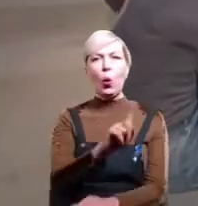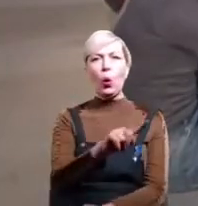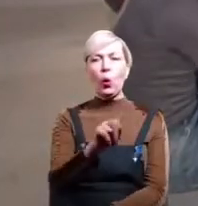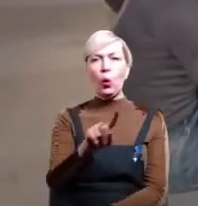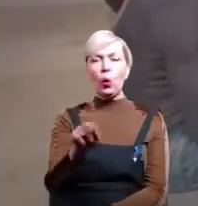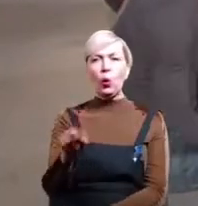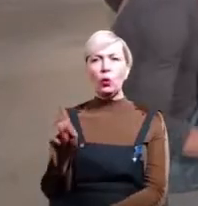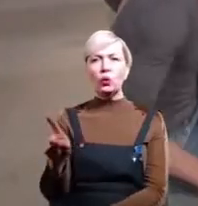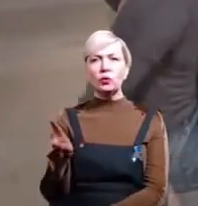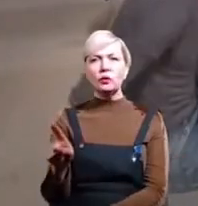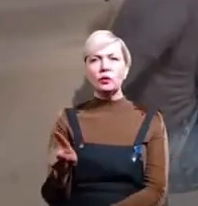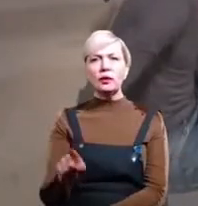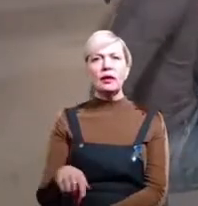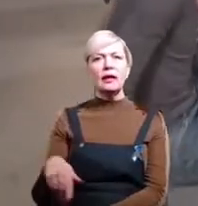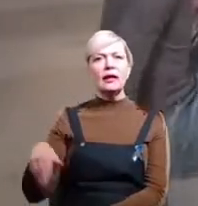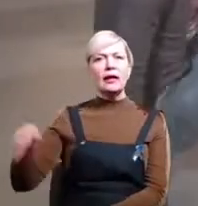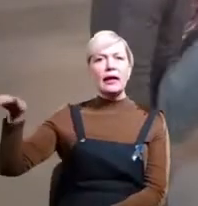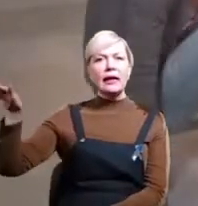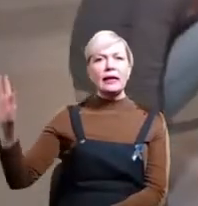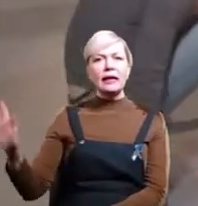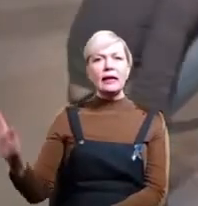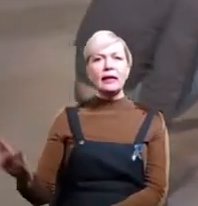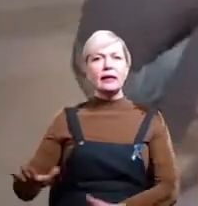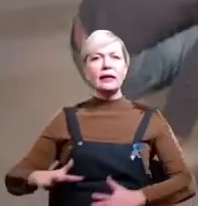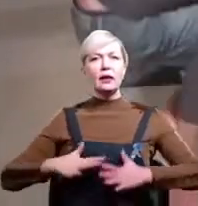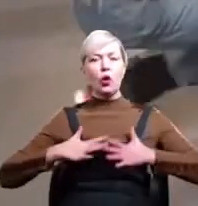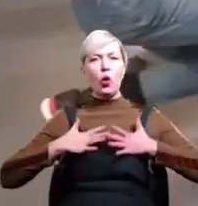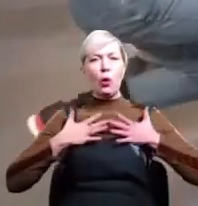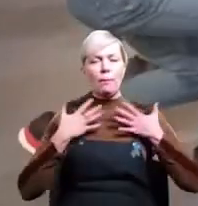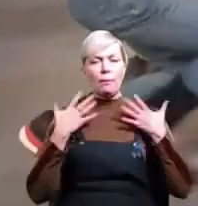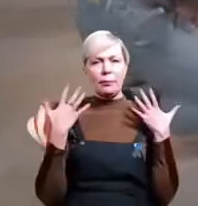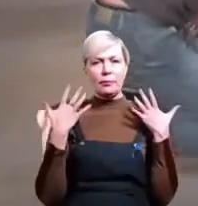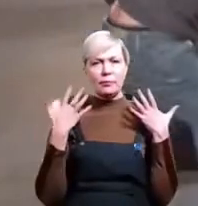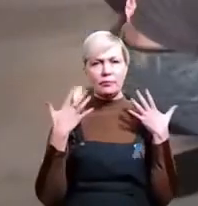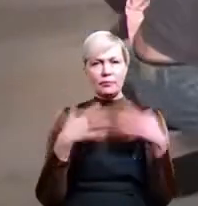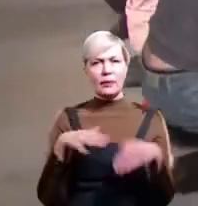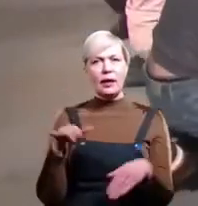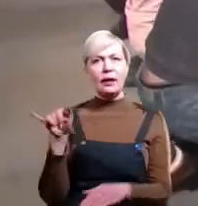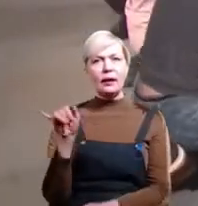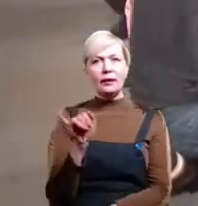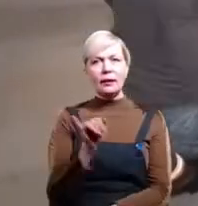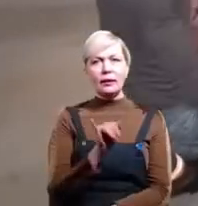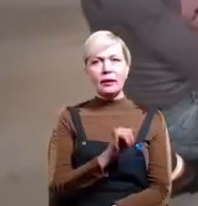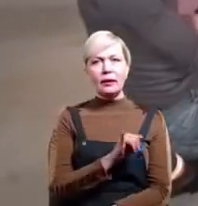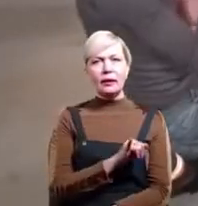когось. Крилом. Крилом. І прокинуться. І